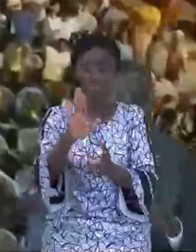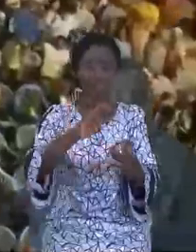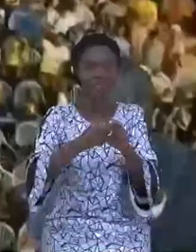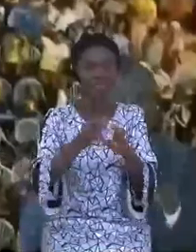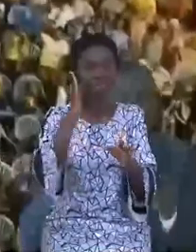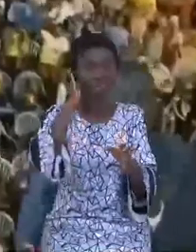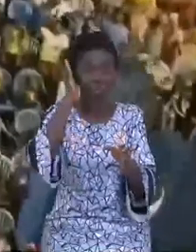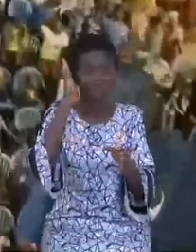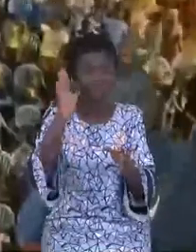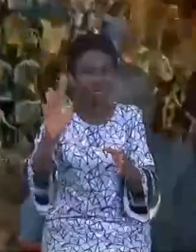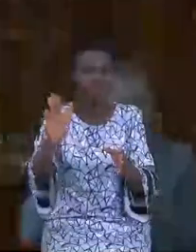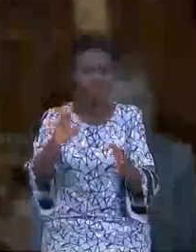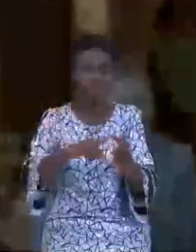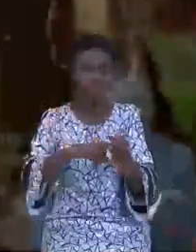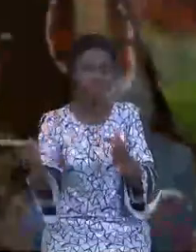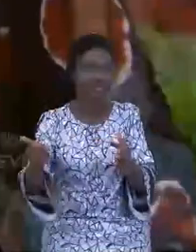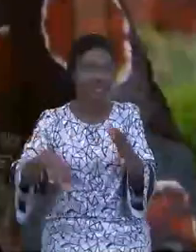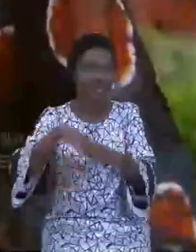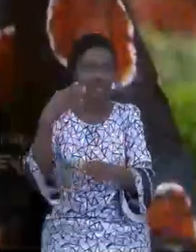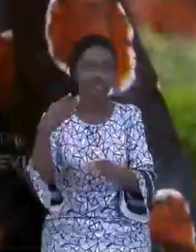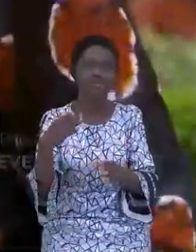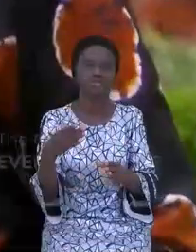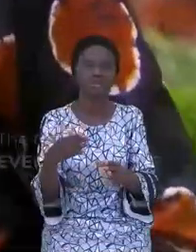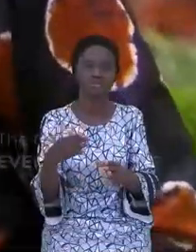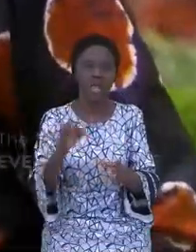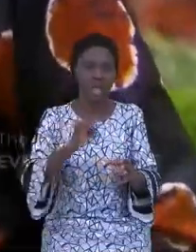problème sera balayé. Et je l'ai fait.